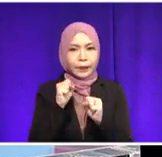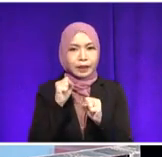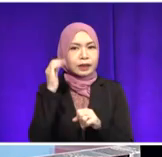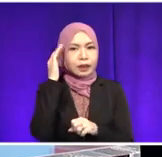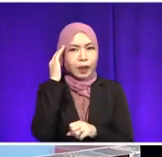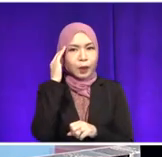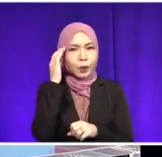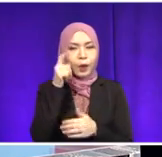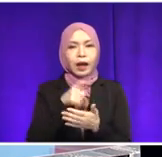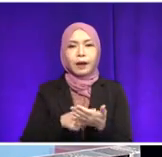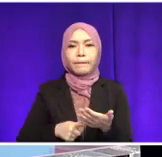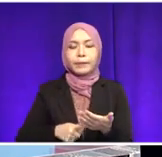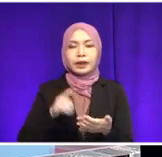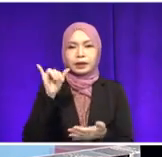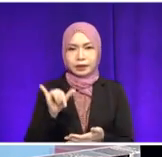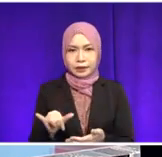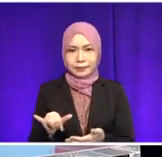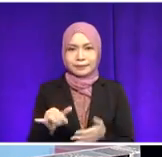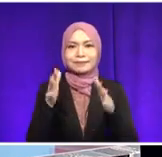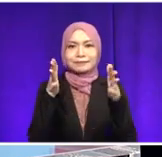tapi perlu menghasilkan beberapa